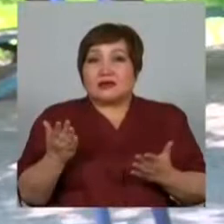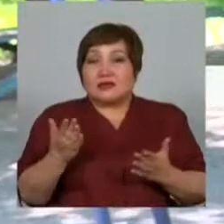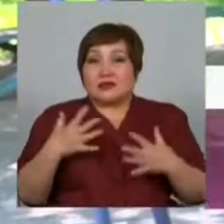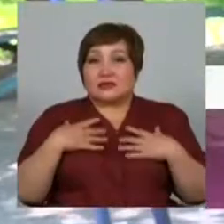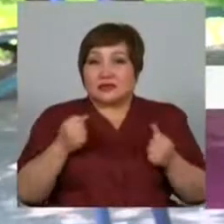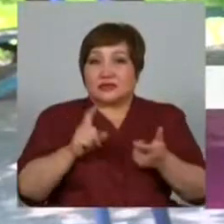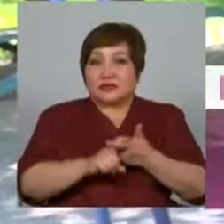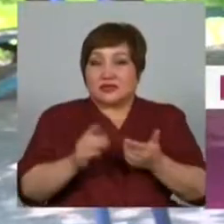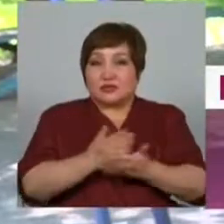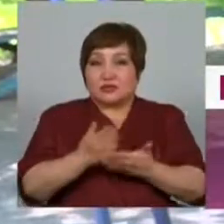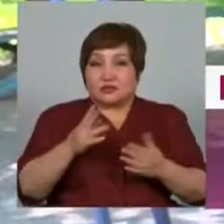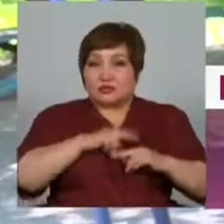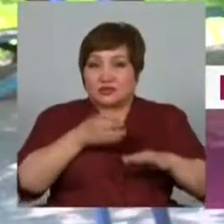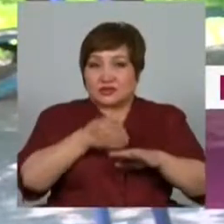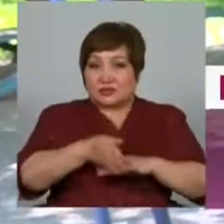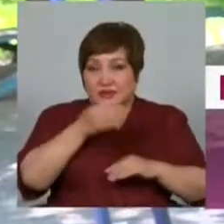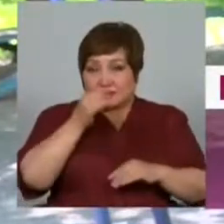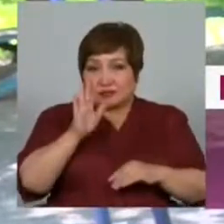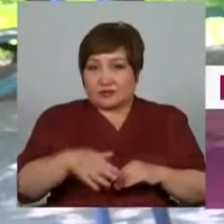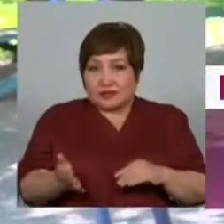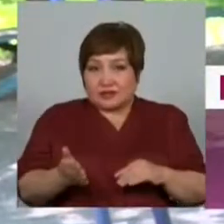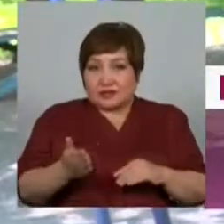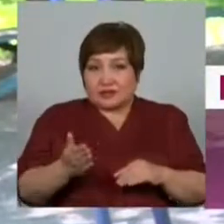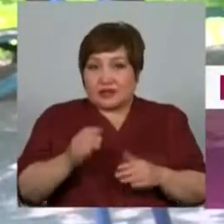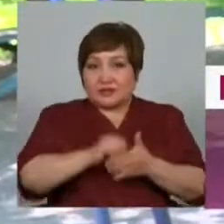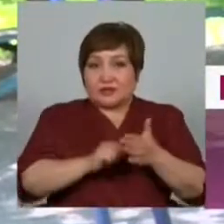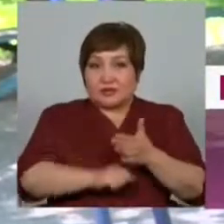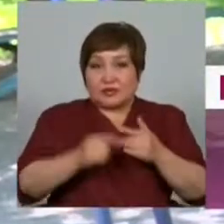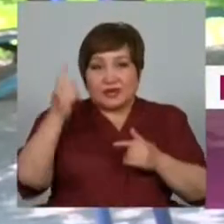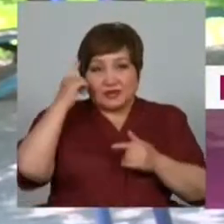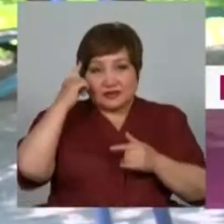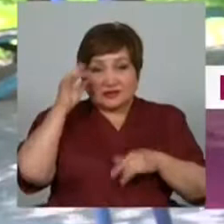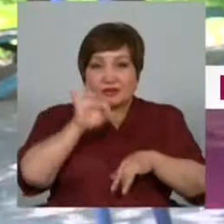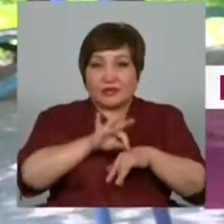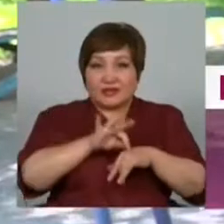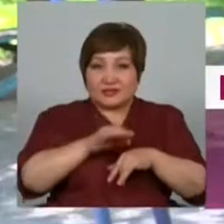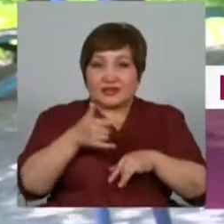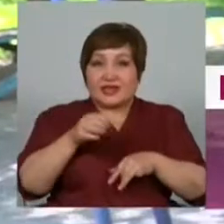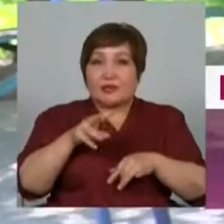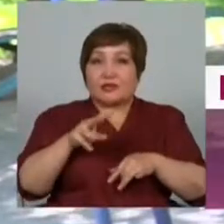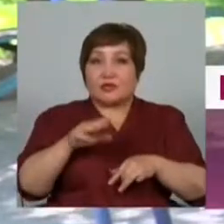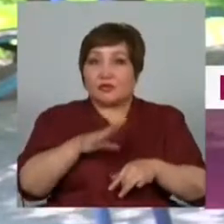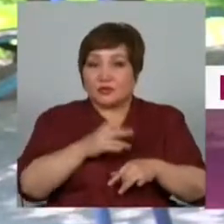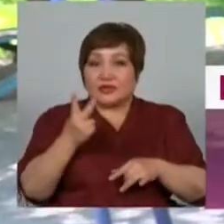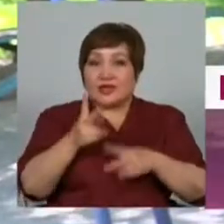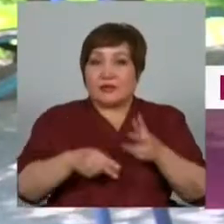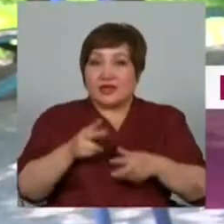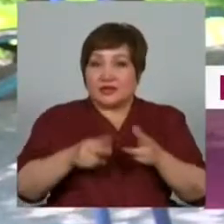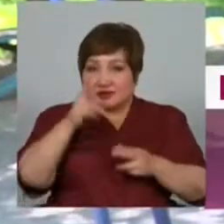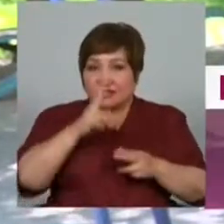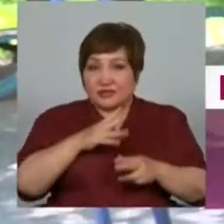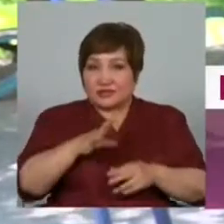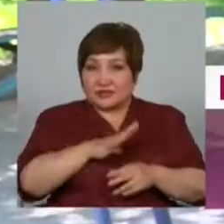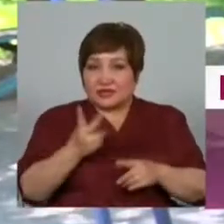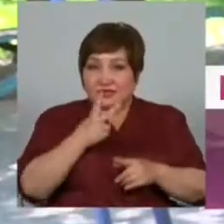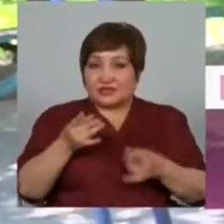жұмысқа шыға алмайтын болдым. Себебі балам басында гематома болып, премис, екі операция жасалды, екі айлығында. Екінші баламды дүниеге алып